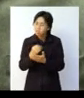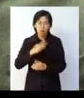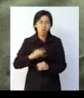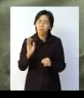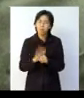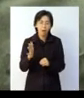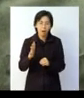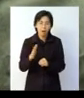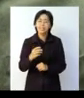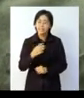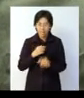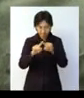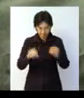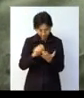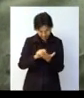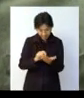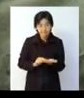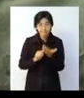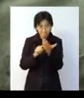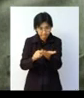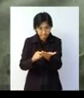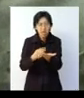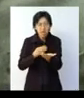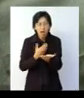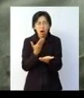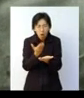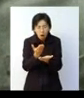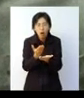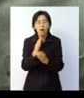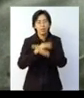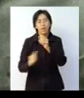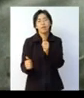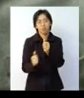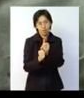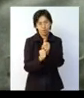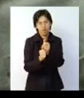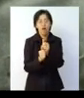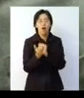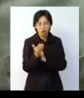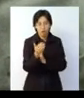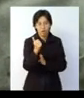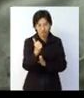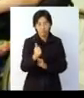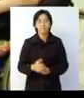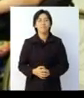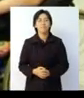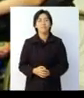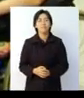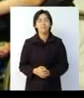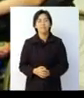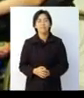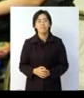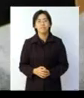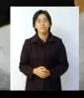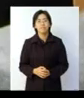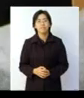ได้รับความช่วยเหลือแต่ไม่เพียงพอตรงนี้ก็สามารถยื่นคำขอจดแจ้งว่ามีความจำเป็นต้องใช้ผู้ช่วยบริการได้